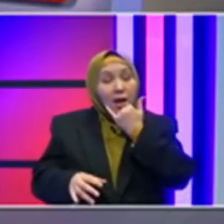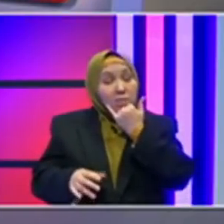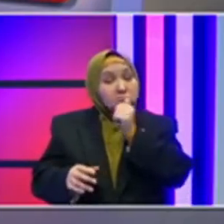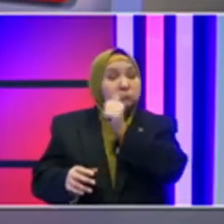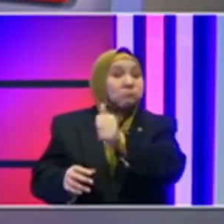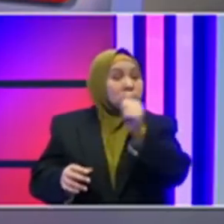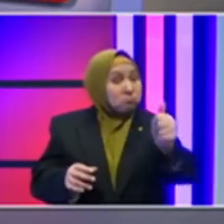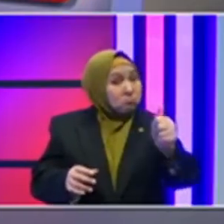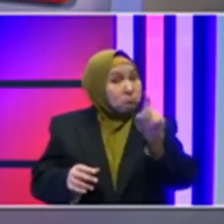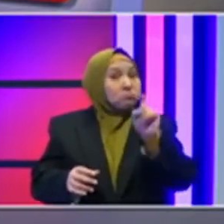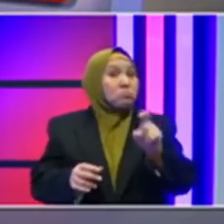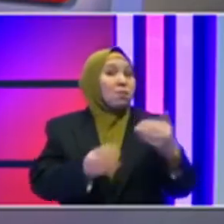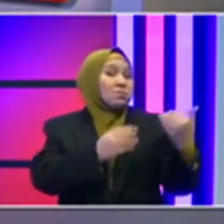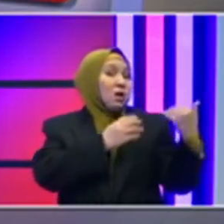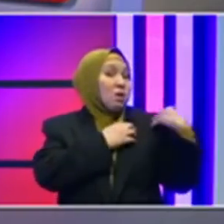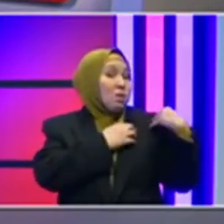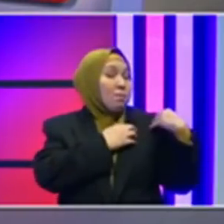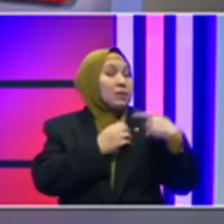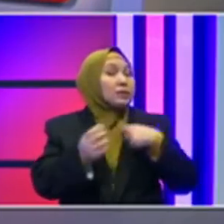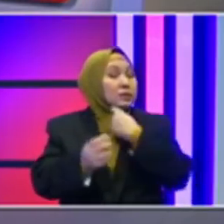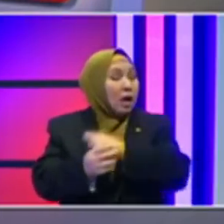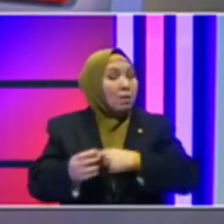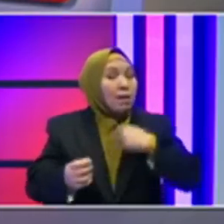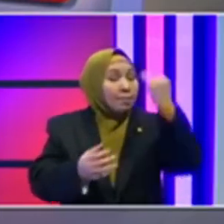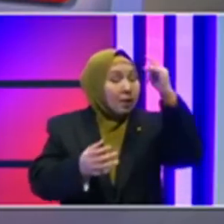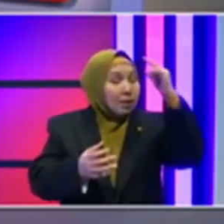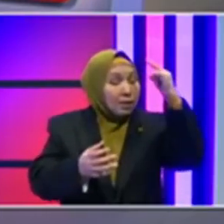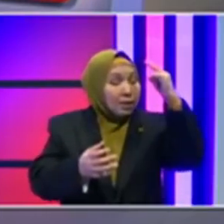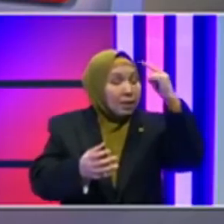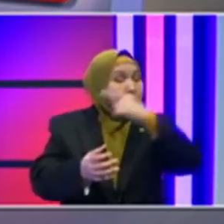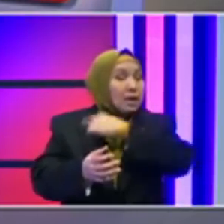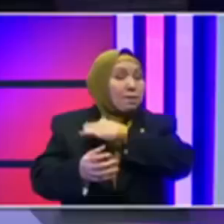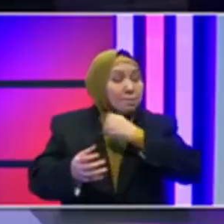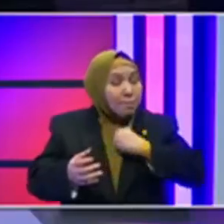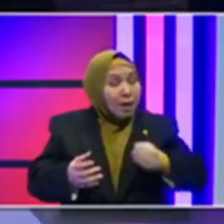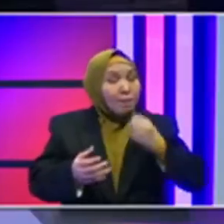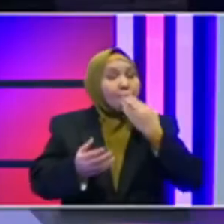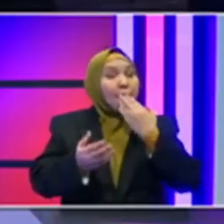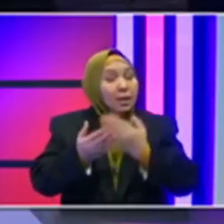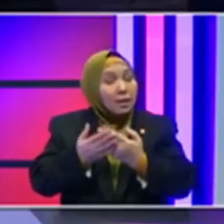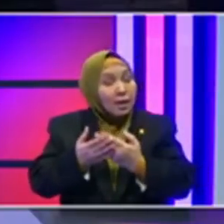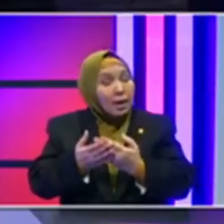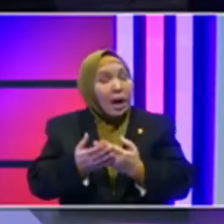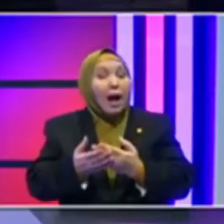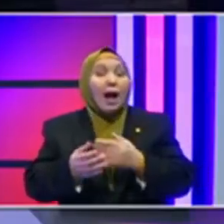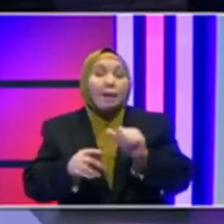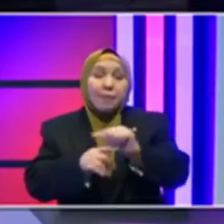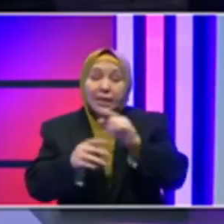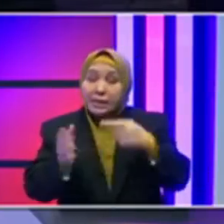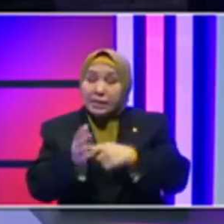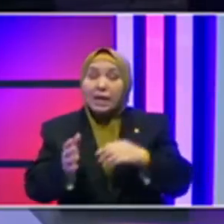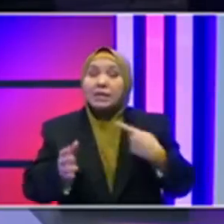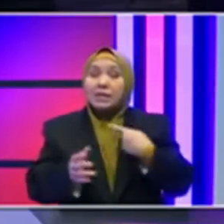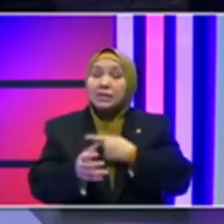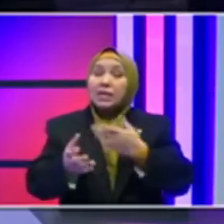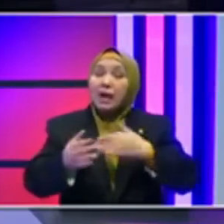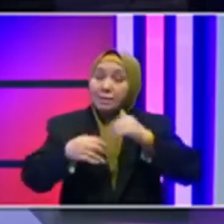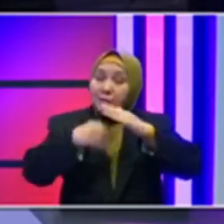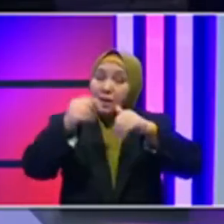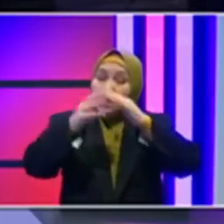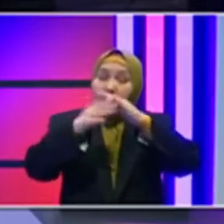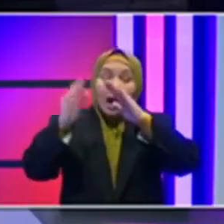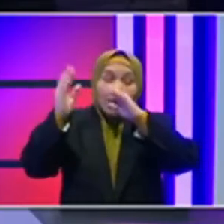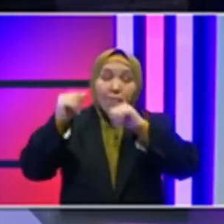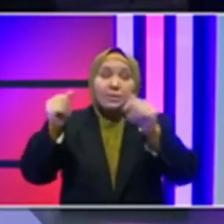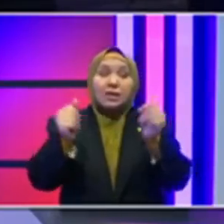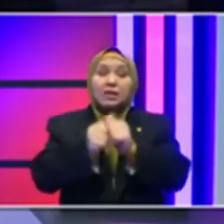bertanggung jawab untuk bertaubat beriman baik Ki amal muga-moga terus dipandu inilah yang kita ingin Bina Arabnya